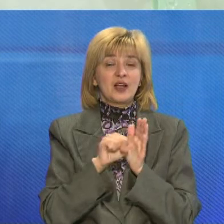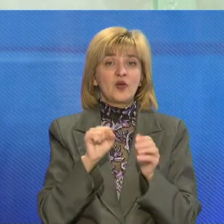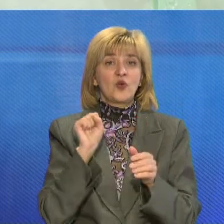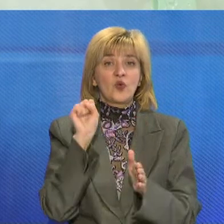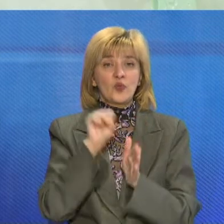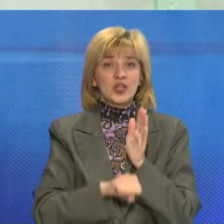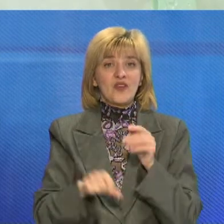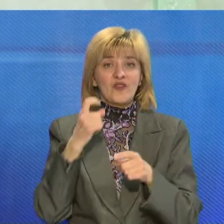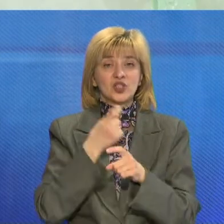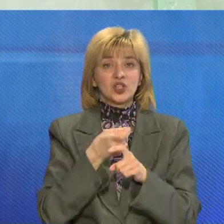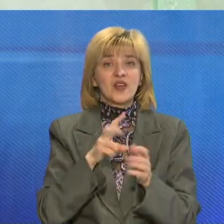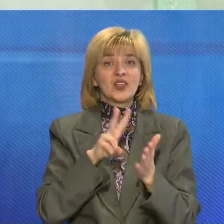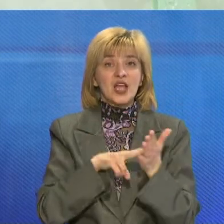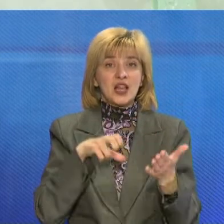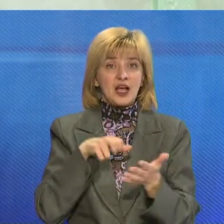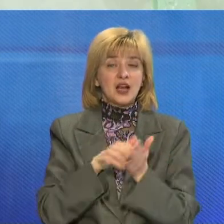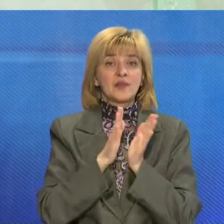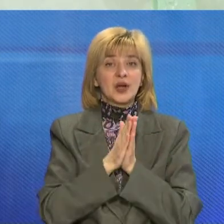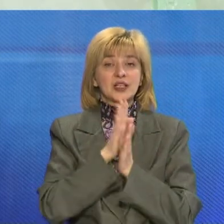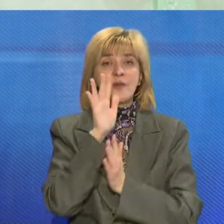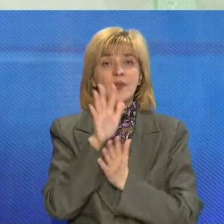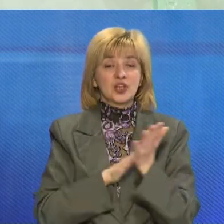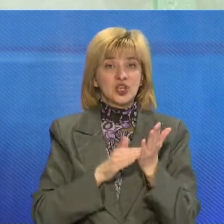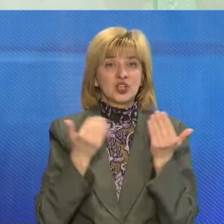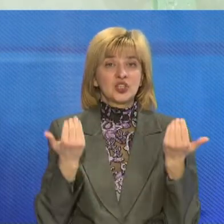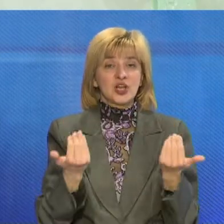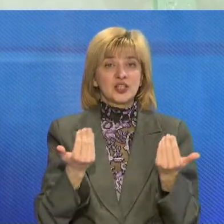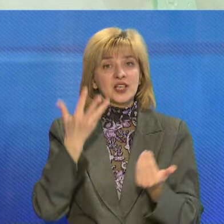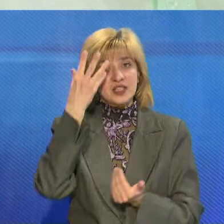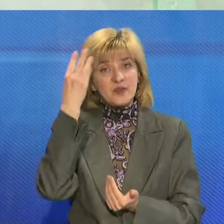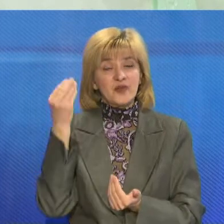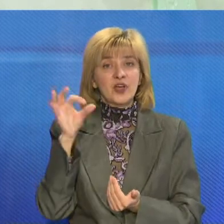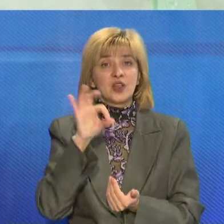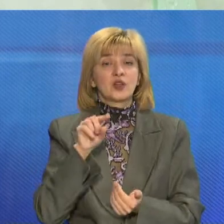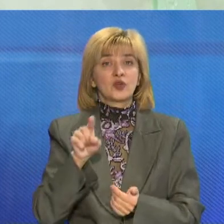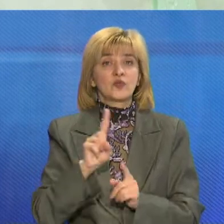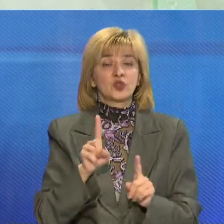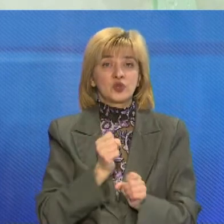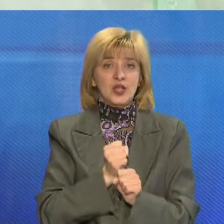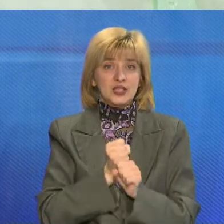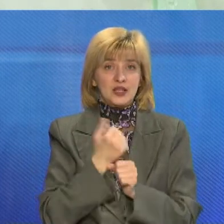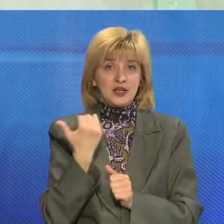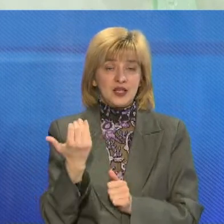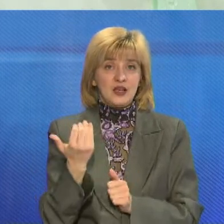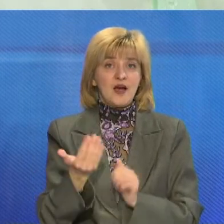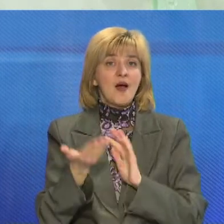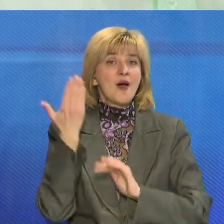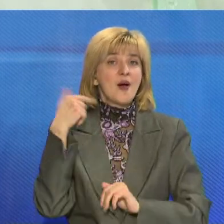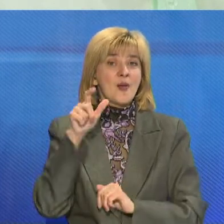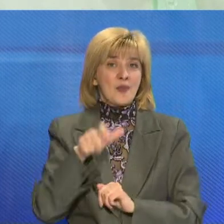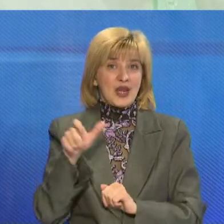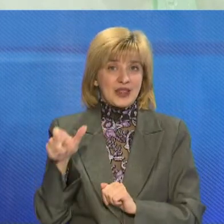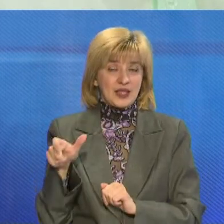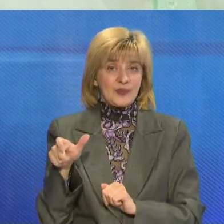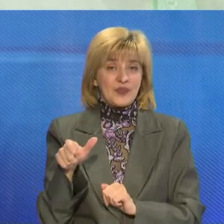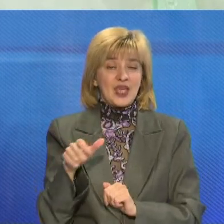стали на колени и просили прощения. Сейчас, к сожалению, они забывают о том, что наделали их предки. Понятно, сын за отца не в ответе,